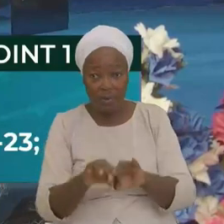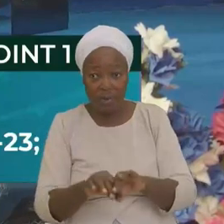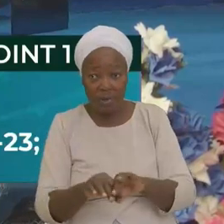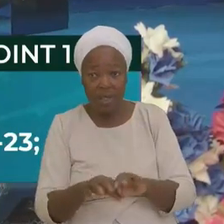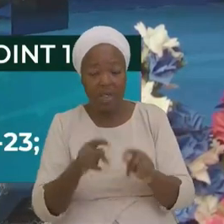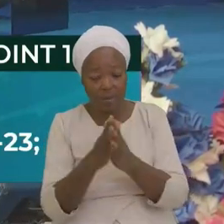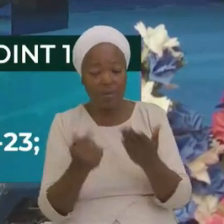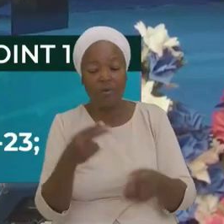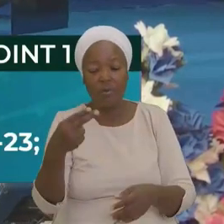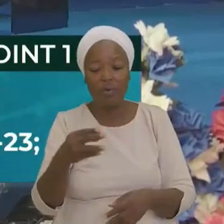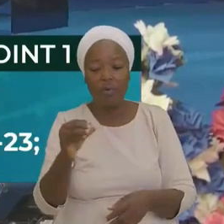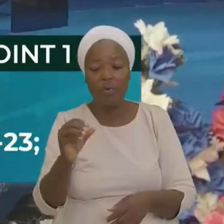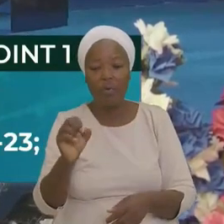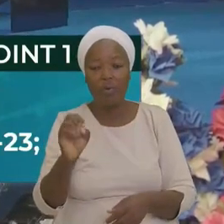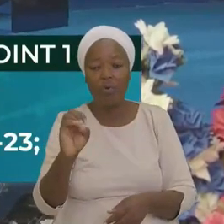Ça, c'est très important.